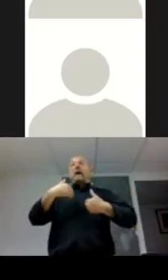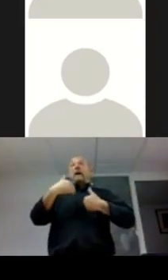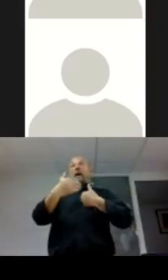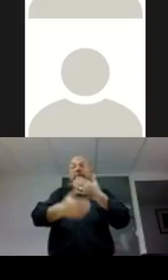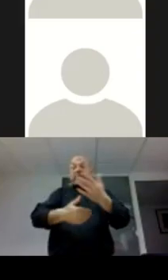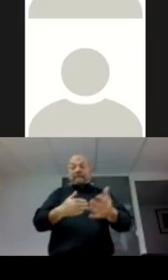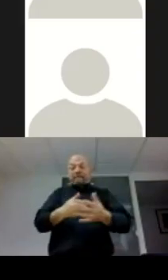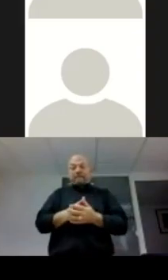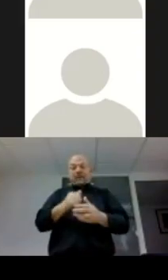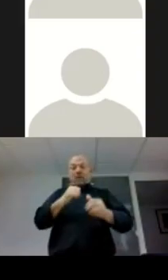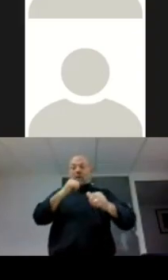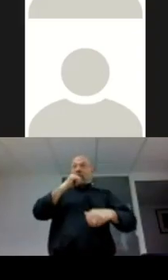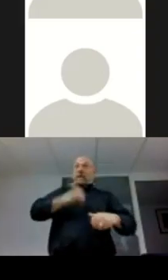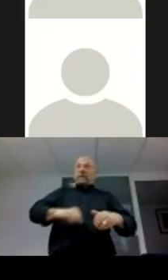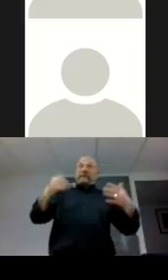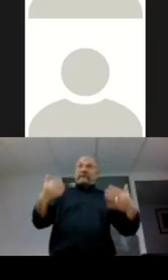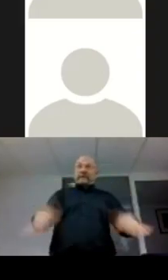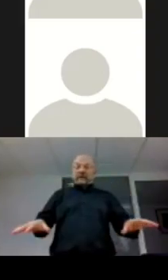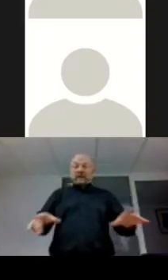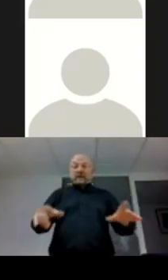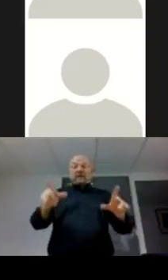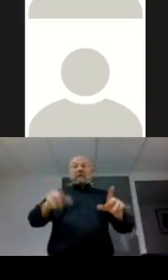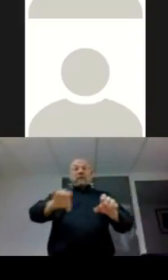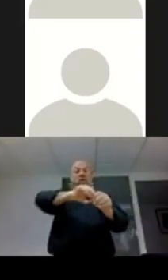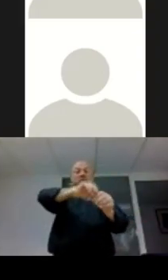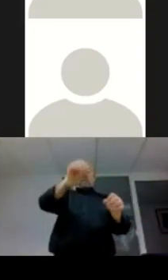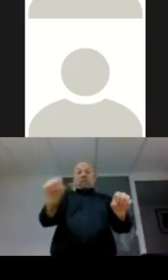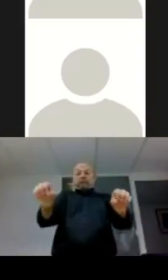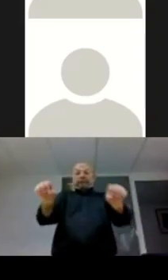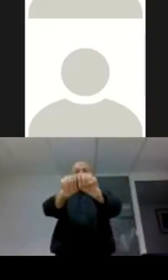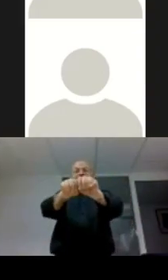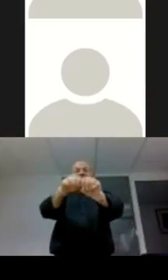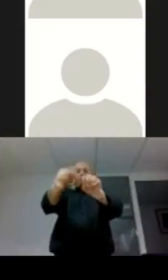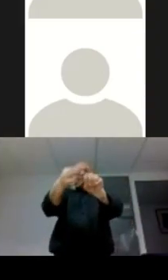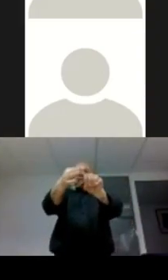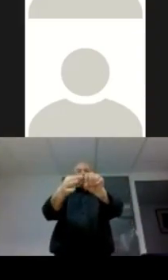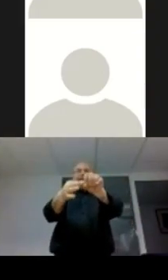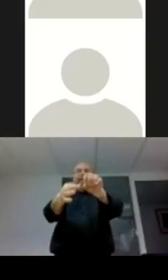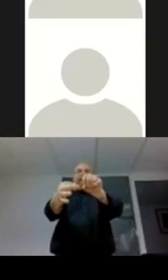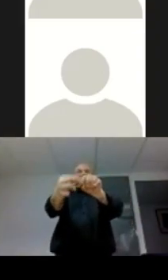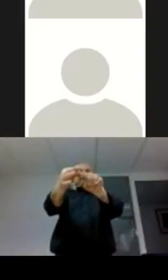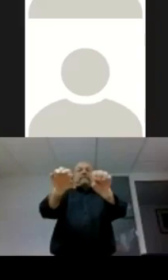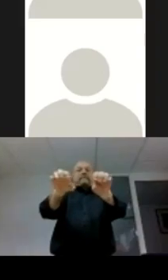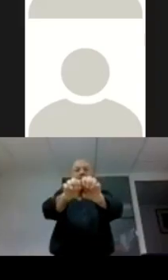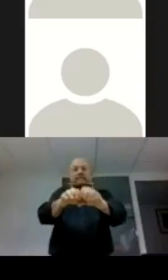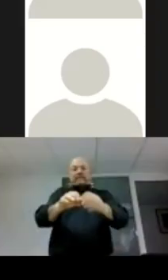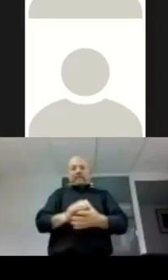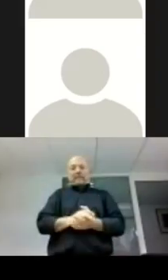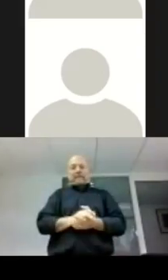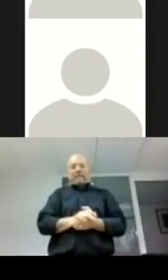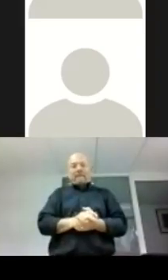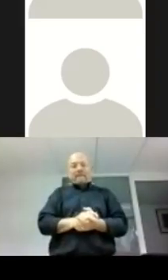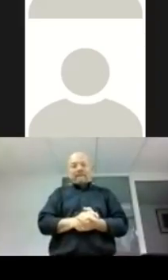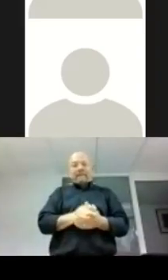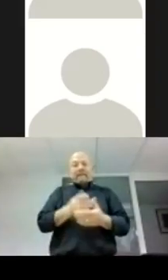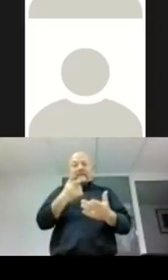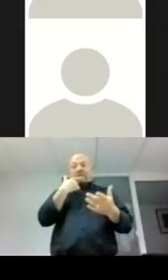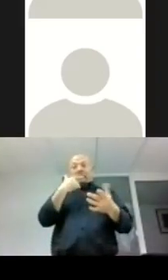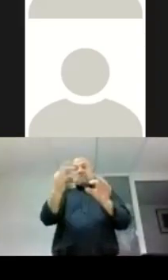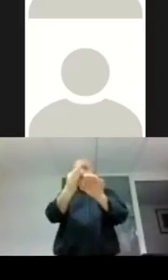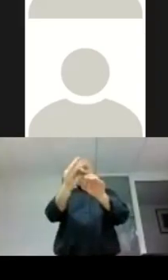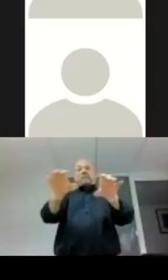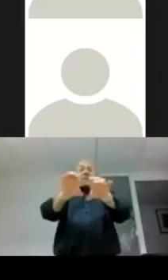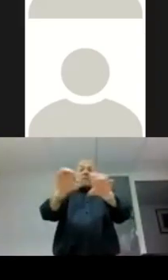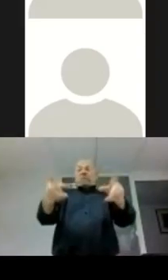bien entendu, il va falloir refaire la continuité digestive. Et la continuité digestive, eh ben, c'est notre travail. On va faire ce qu'on appelle